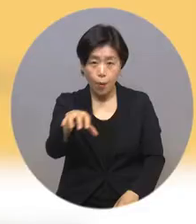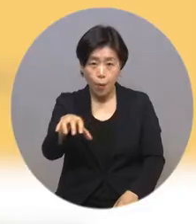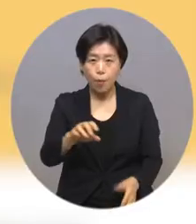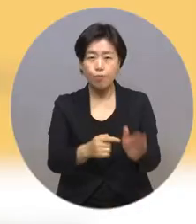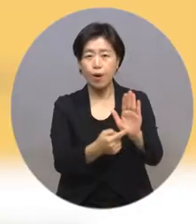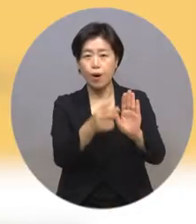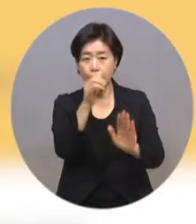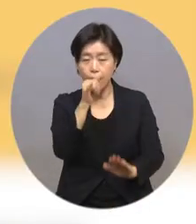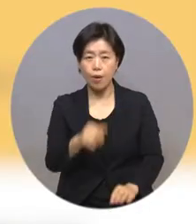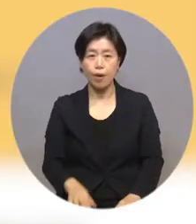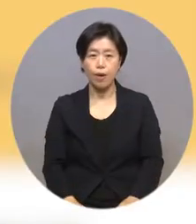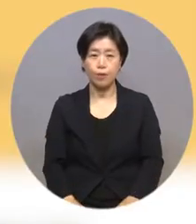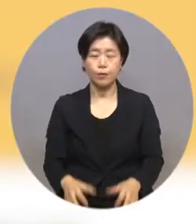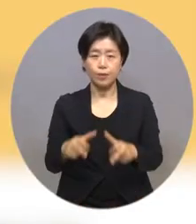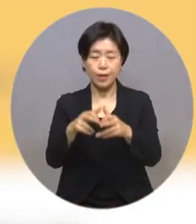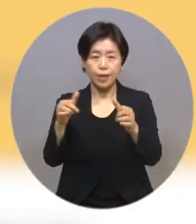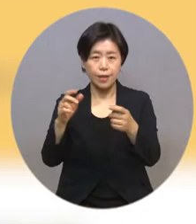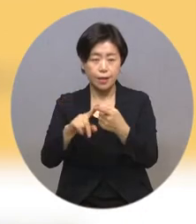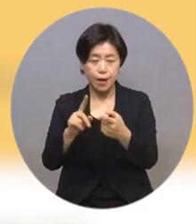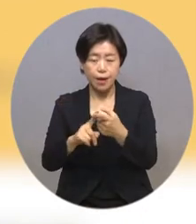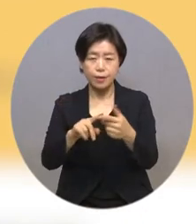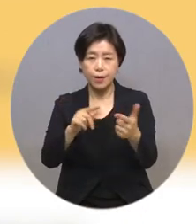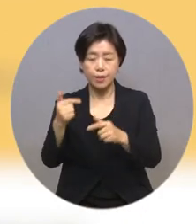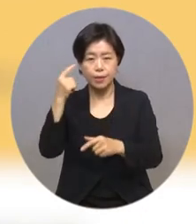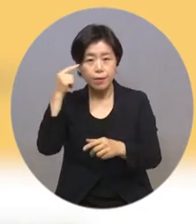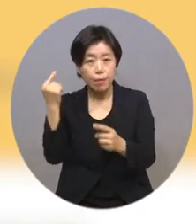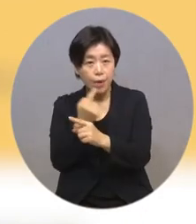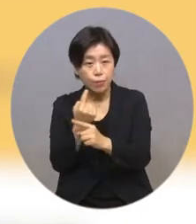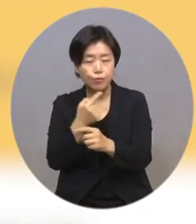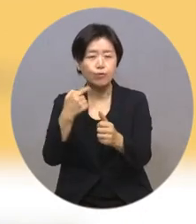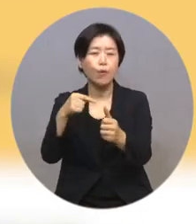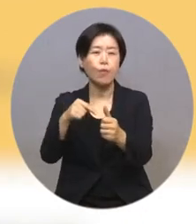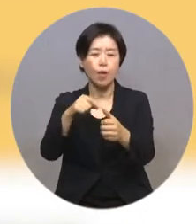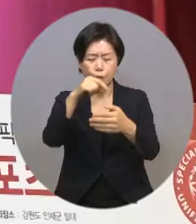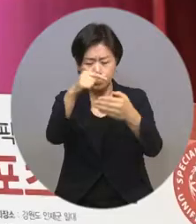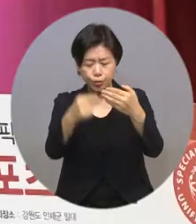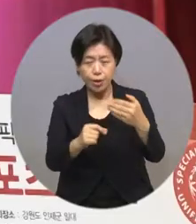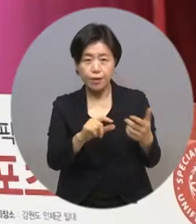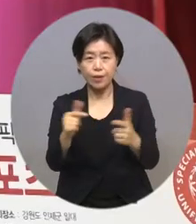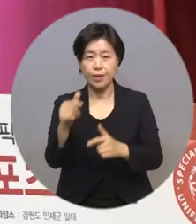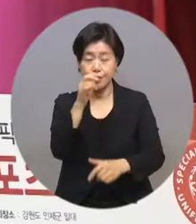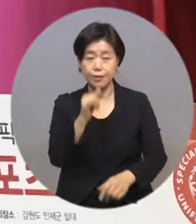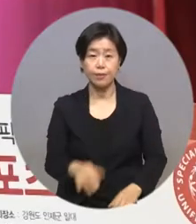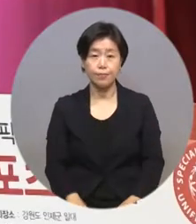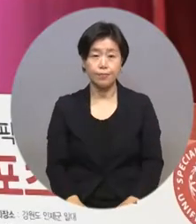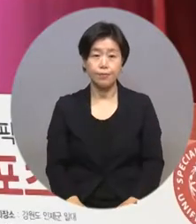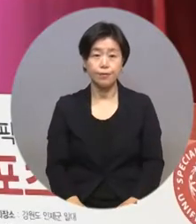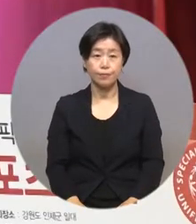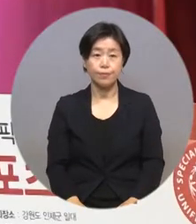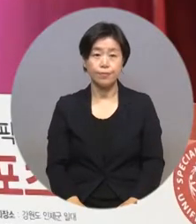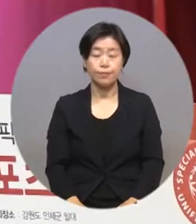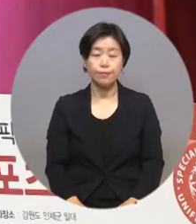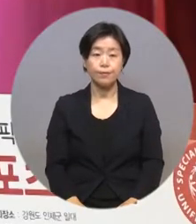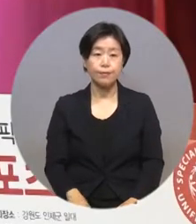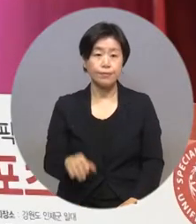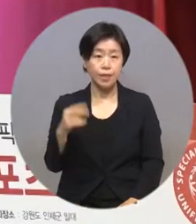교육, 장애체육인 대상 실태조사 인터뷰 등 다양한 행사도 열립니다. 2022 스페셜올림픽